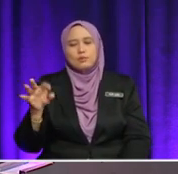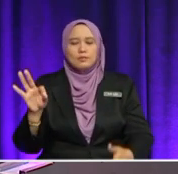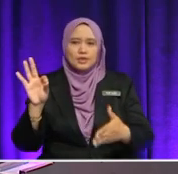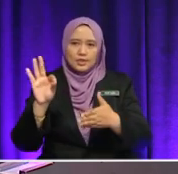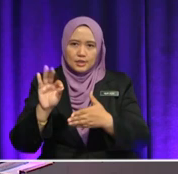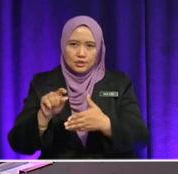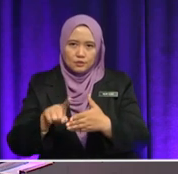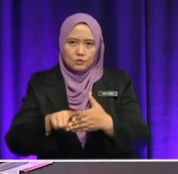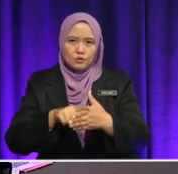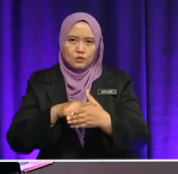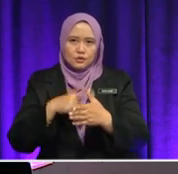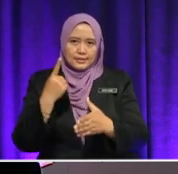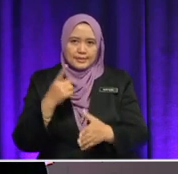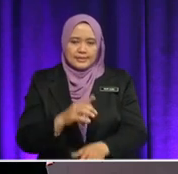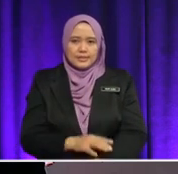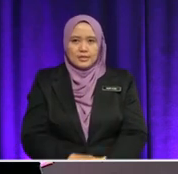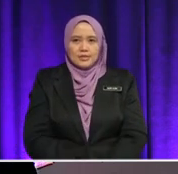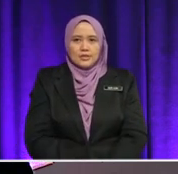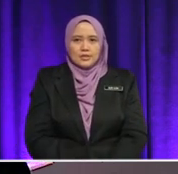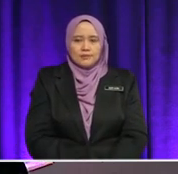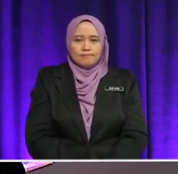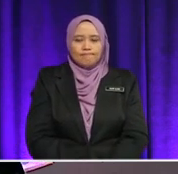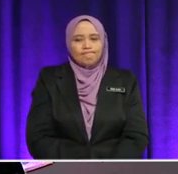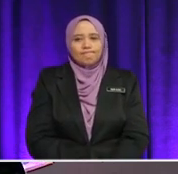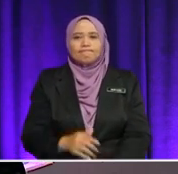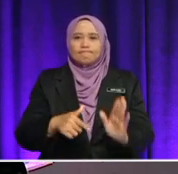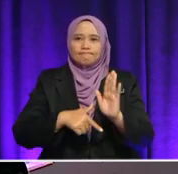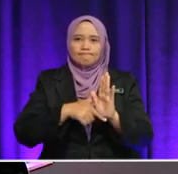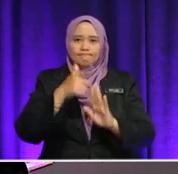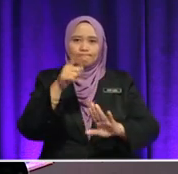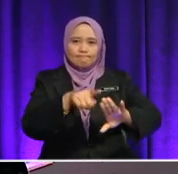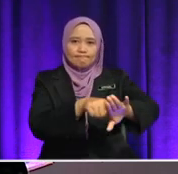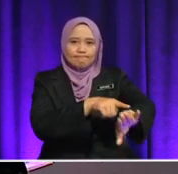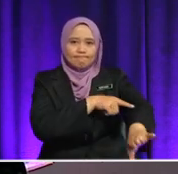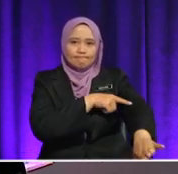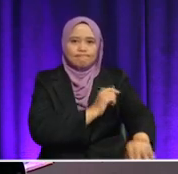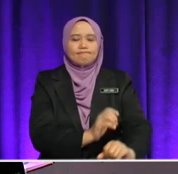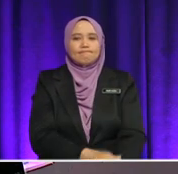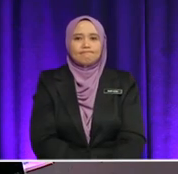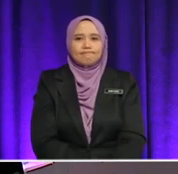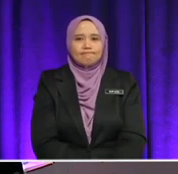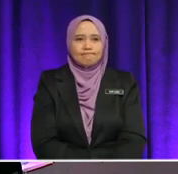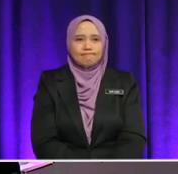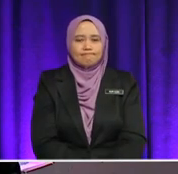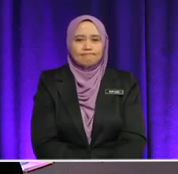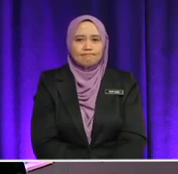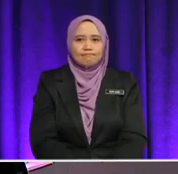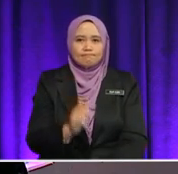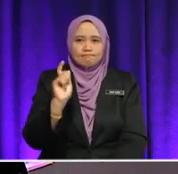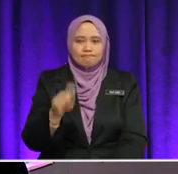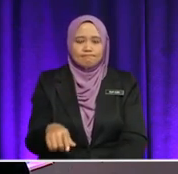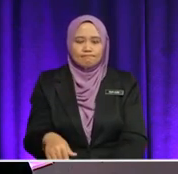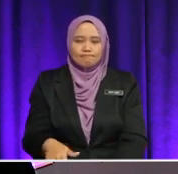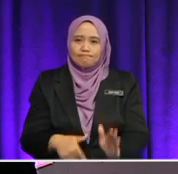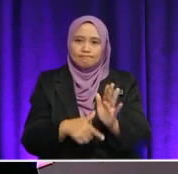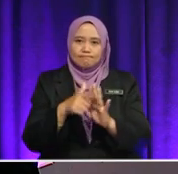6 bulan saja kan Oke jadi ya ini lebih panjang temponya untuk menjadi calon ada lebih lama supaya lebih